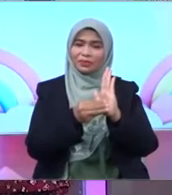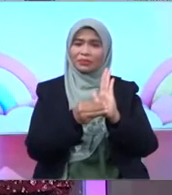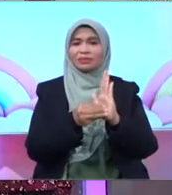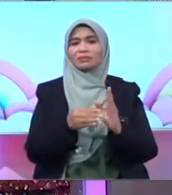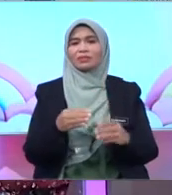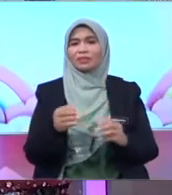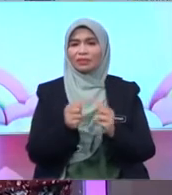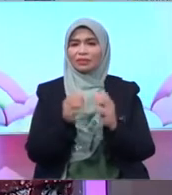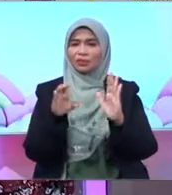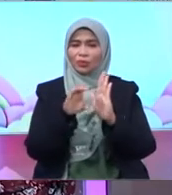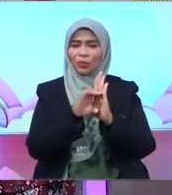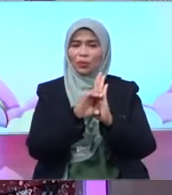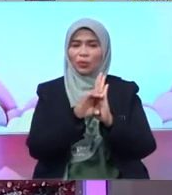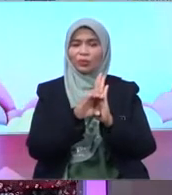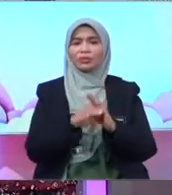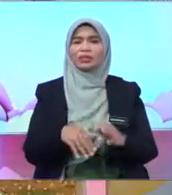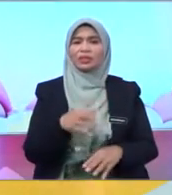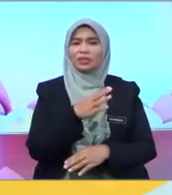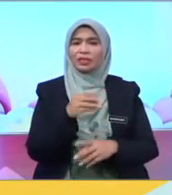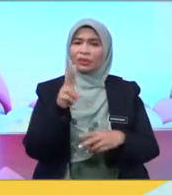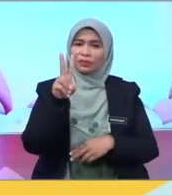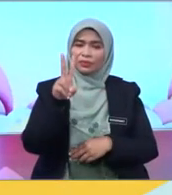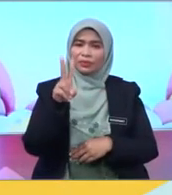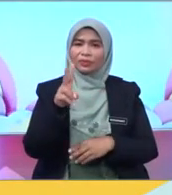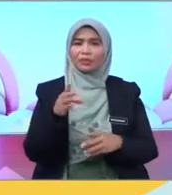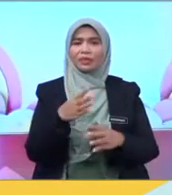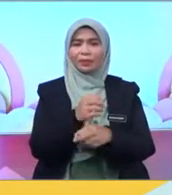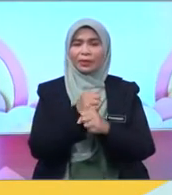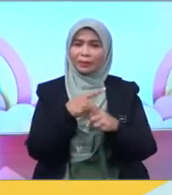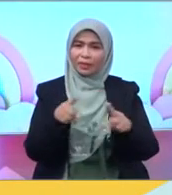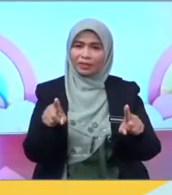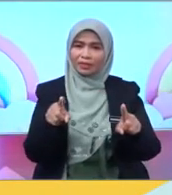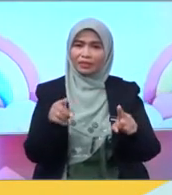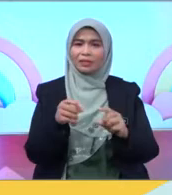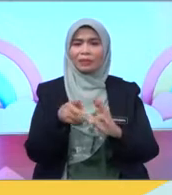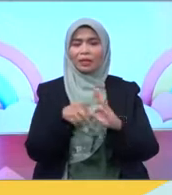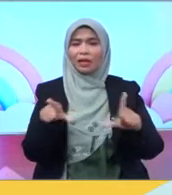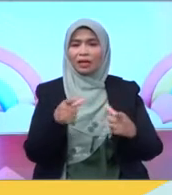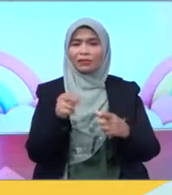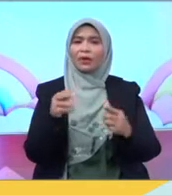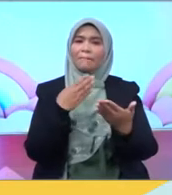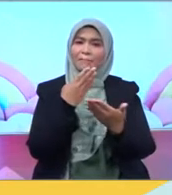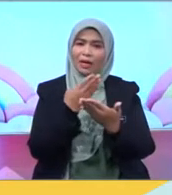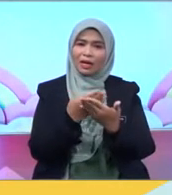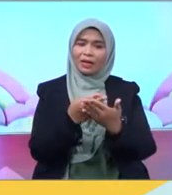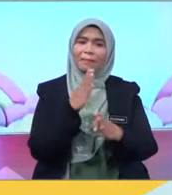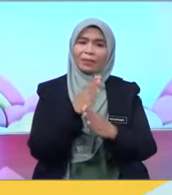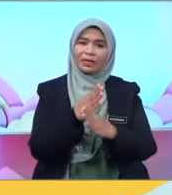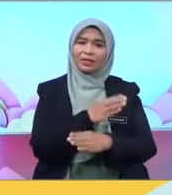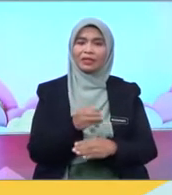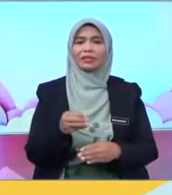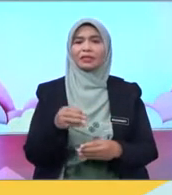tayang kedua murid-murid dapat membezakan perlakuan baik benar dan patut